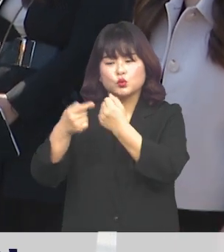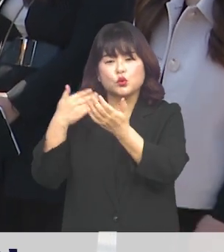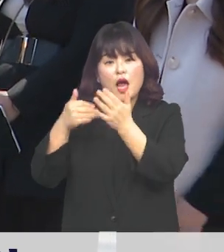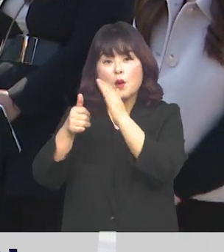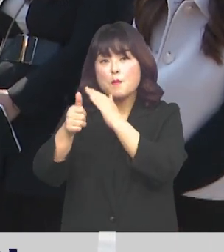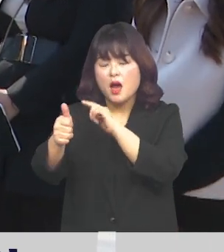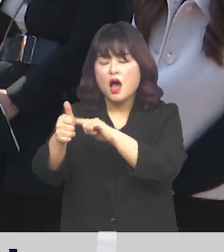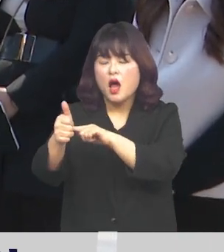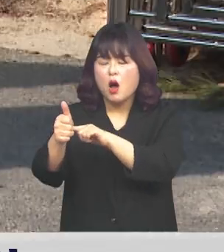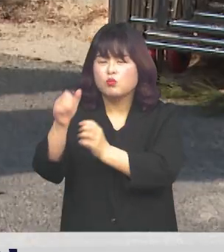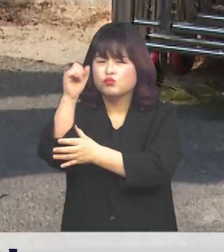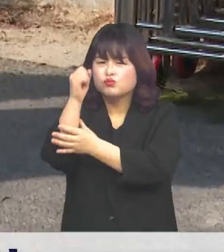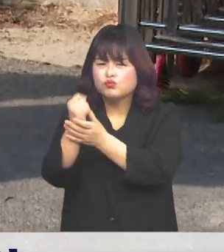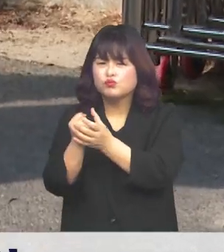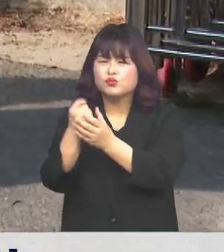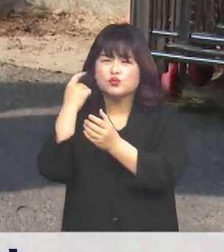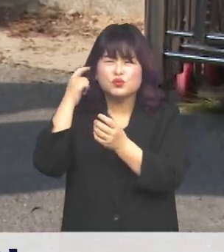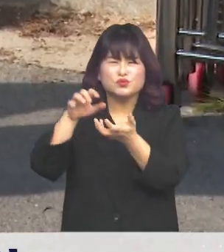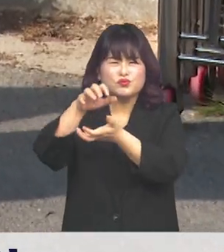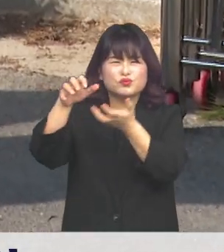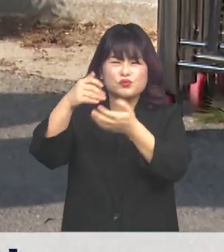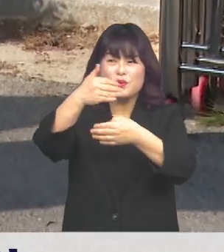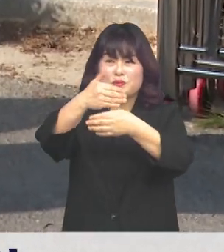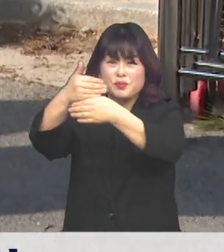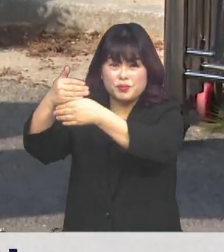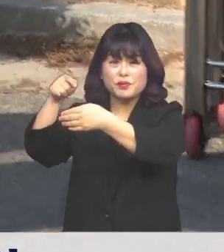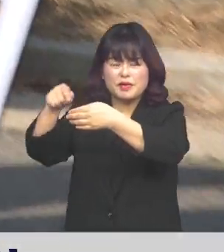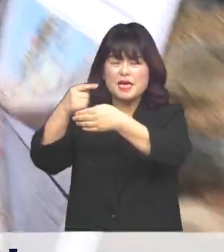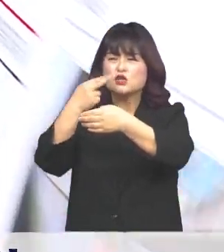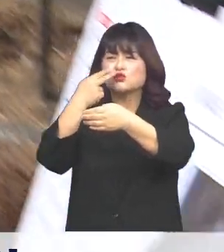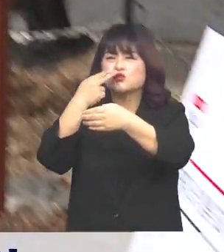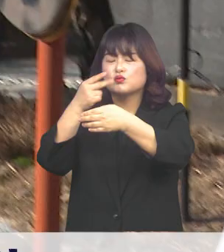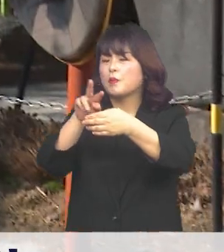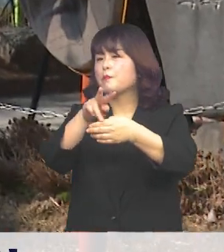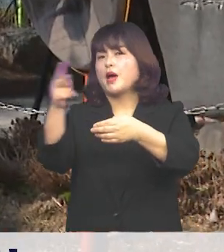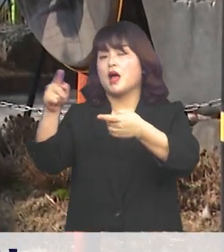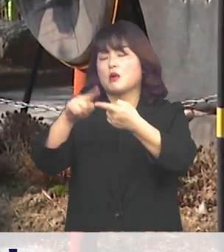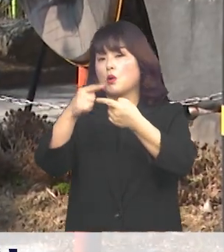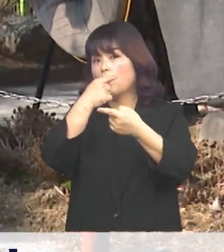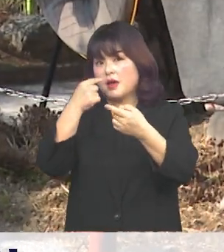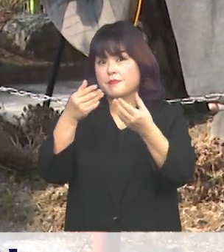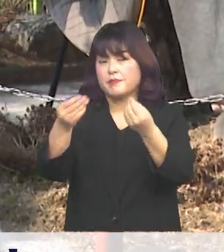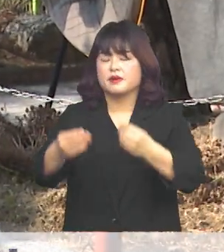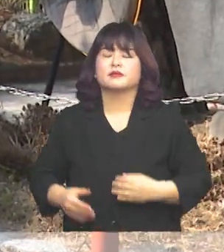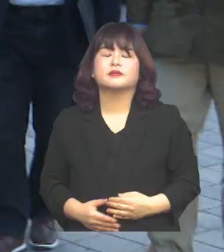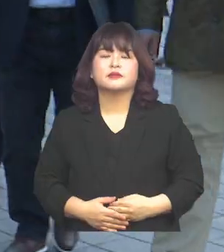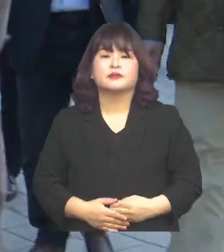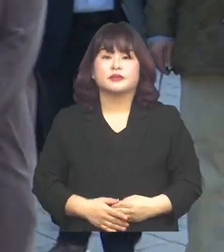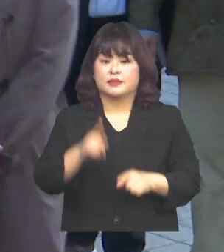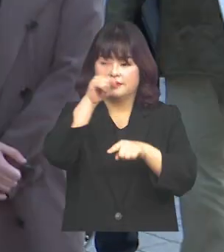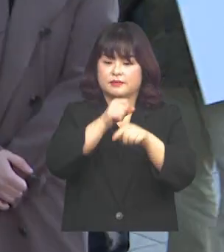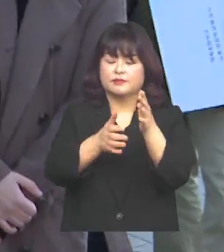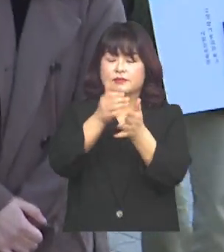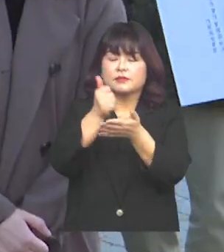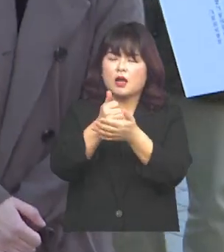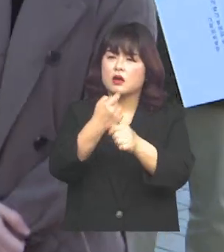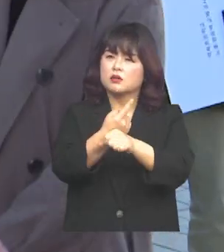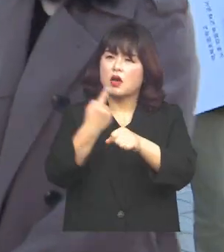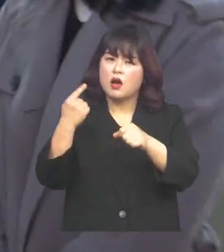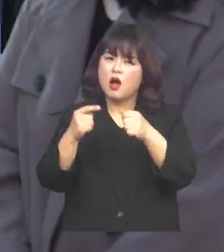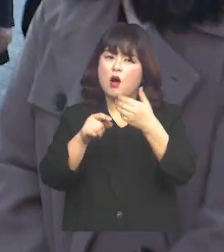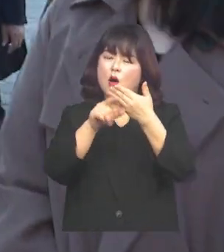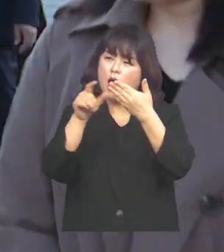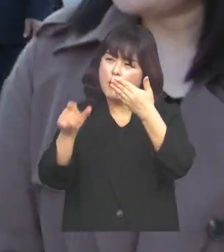찾아 노후화된 철제 방음벽을 새로운 투명 유리 방음벽으로 교체한 현장을 살펴봤습니다. 이 시장은